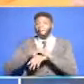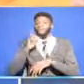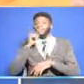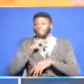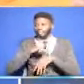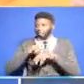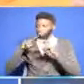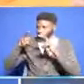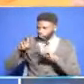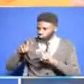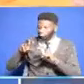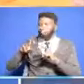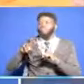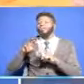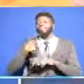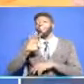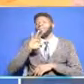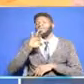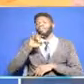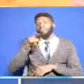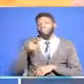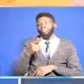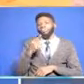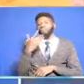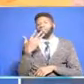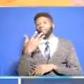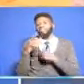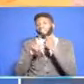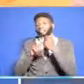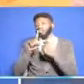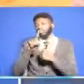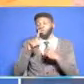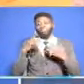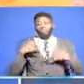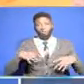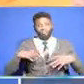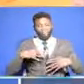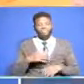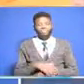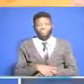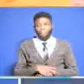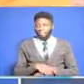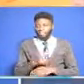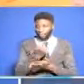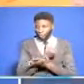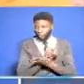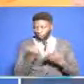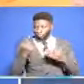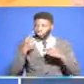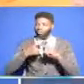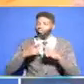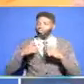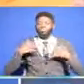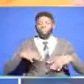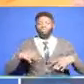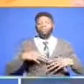sampuli 3561 zilizopimwa. Juma hili jumla ya visa vipya